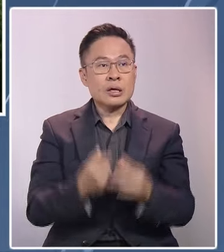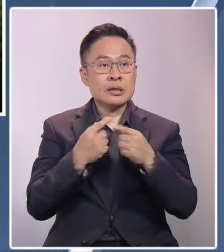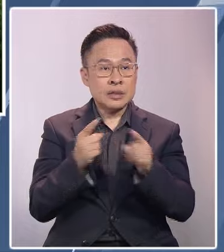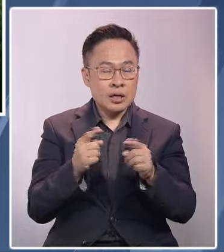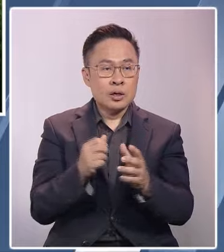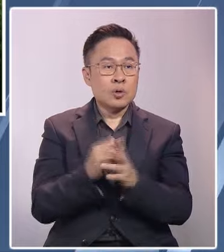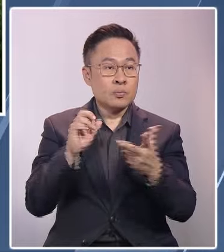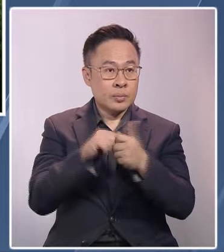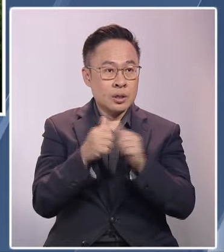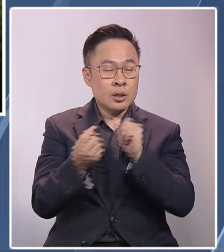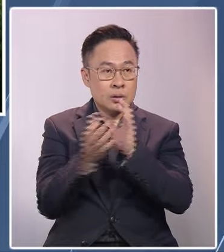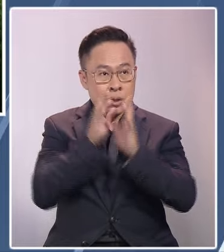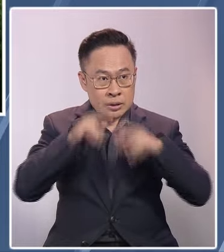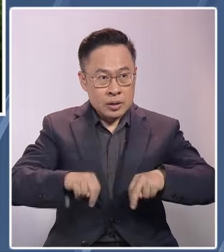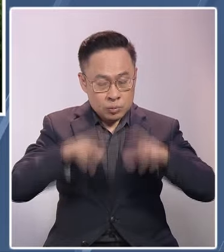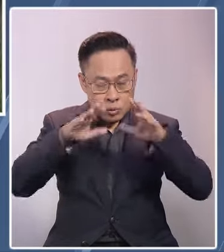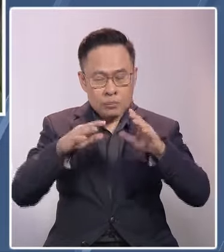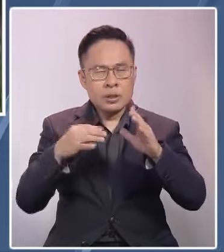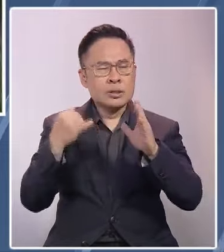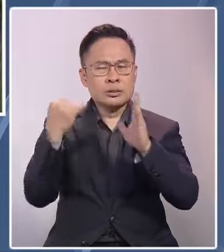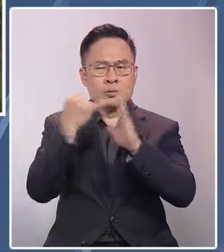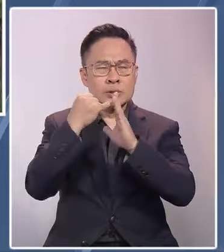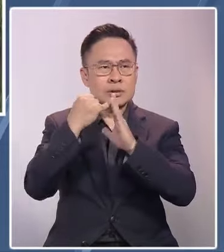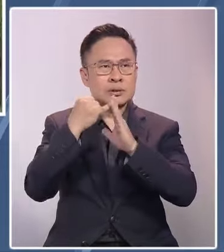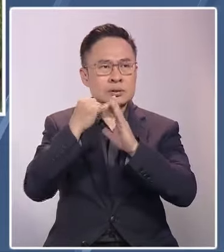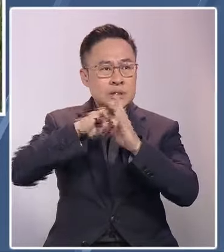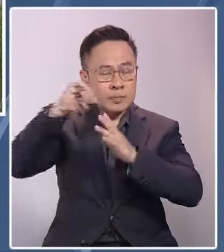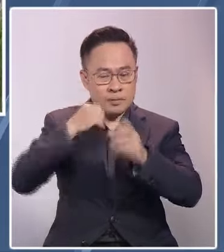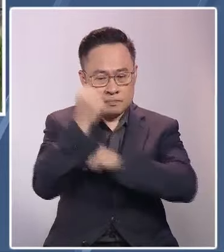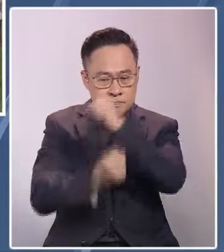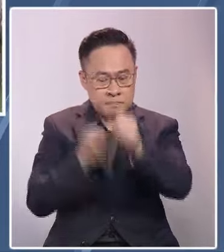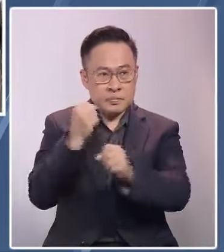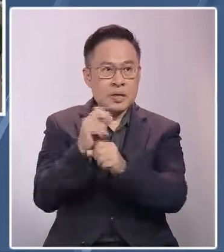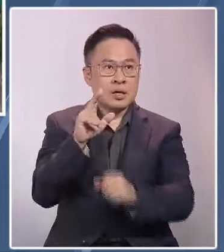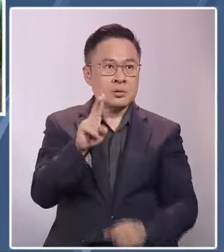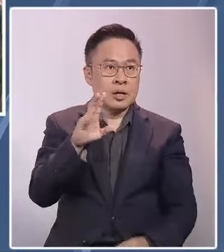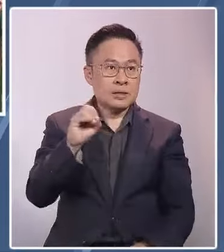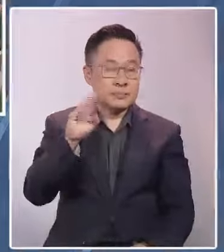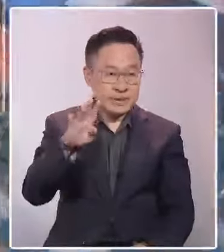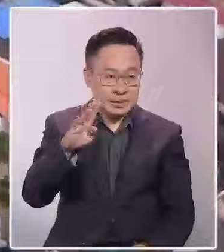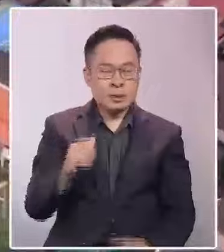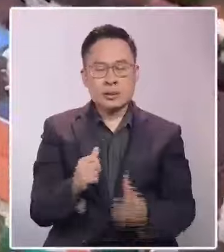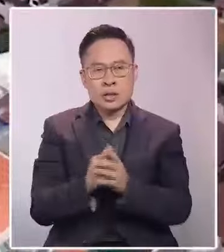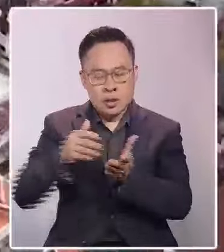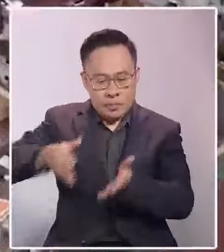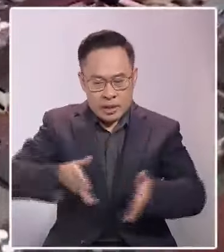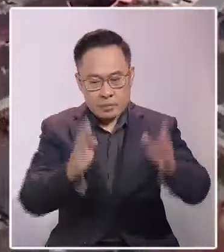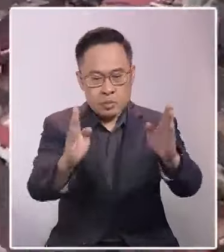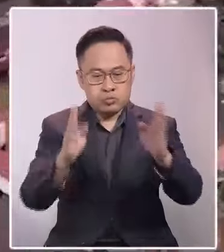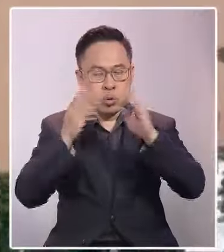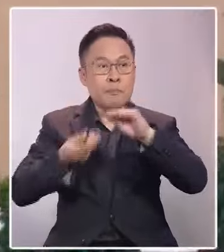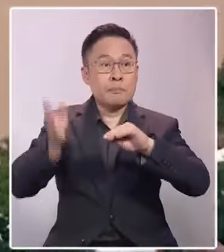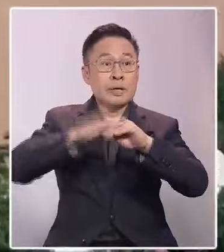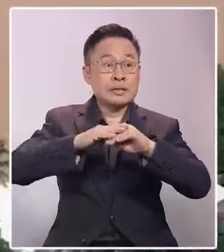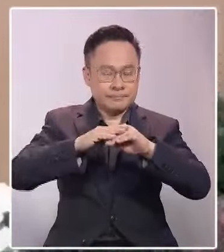มหาอุทกภัยปี 54เนี่ยในพื้นที่ของจังหวัดเชียงใหม่เขาก็ได้มีทำแนวคันกั้นน้ำอ่าเพิ่มมากขึ้นมากขึ้นแต่ว่าก็